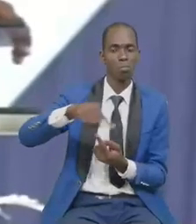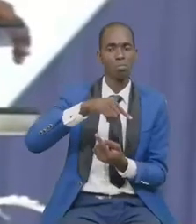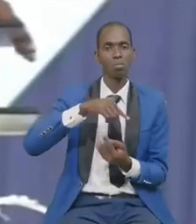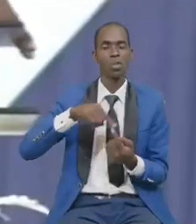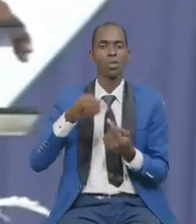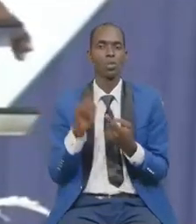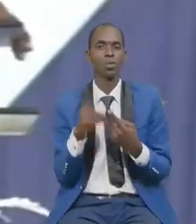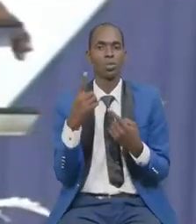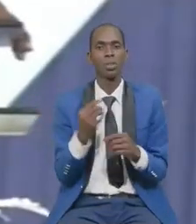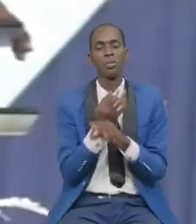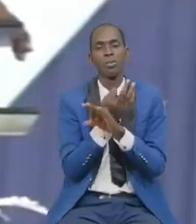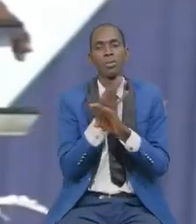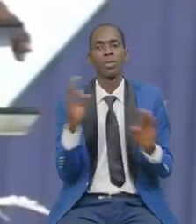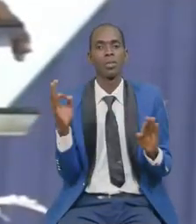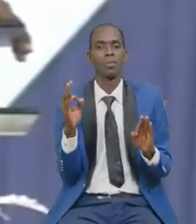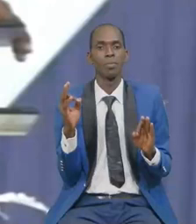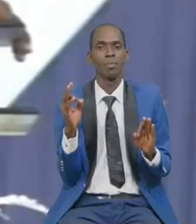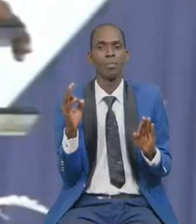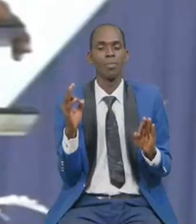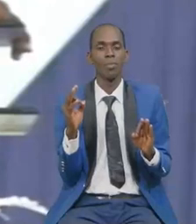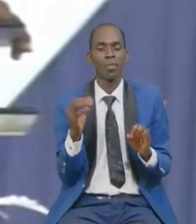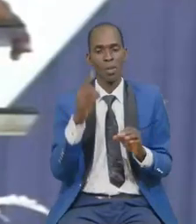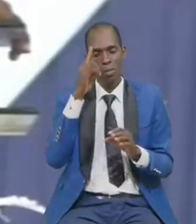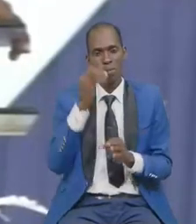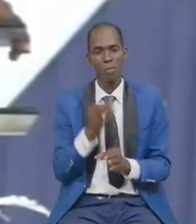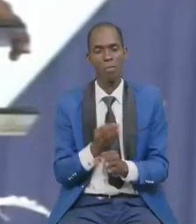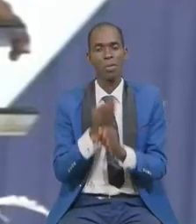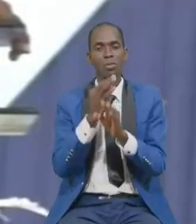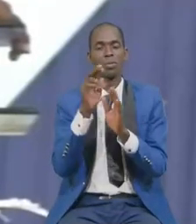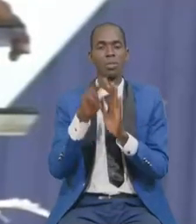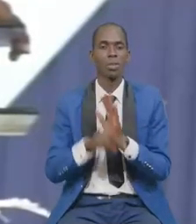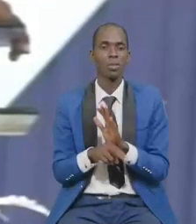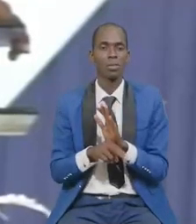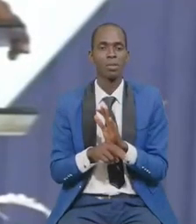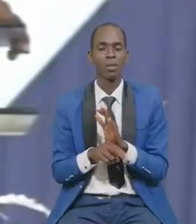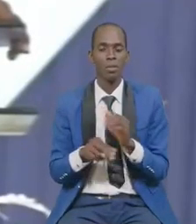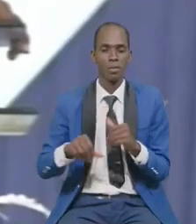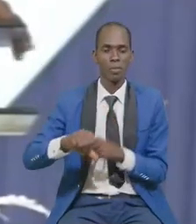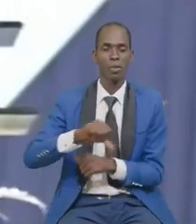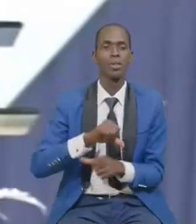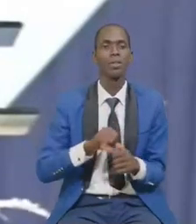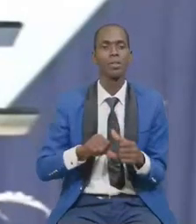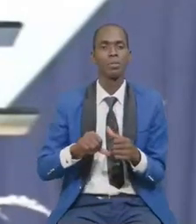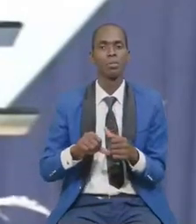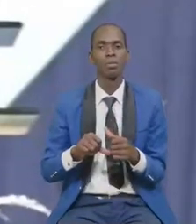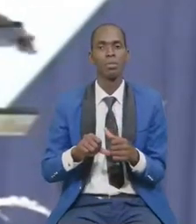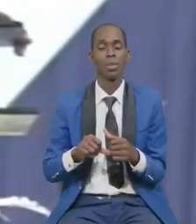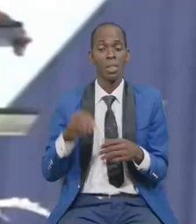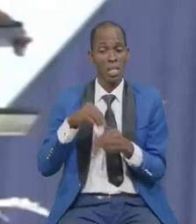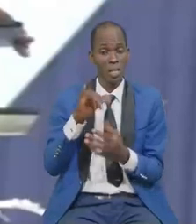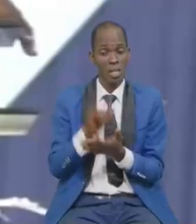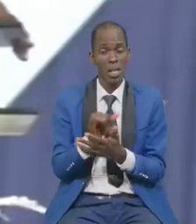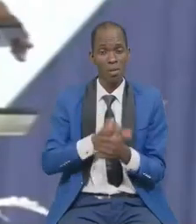liberté, la fidélité, la communion. Nous avons en communion, il y